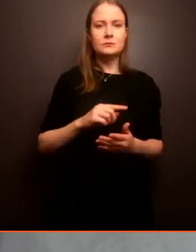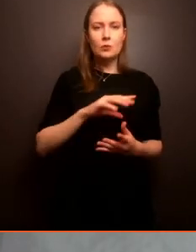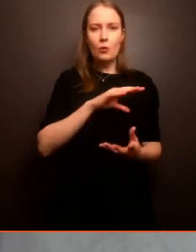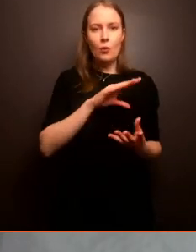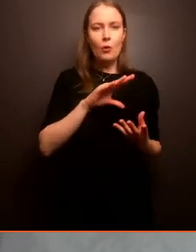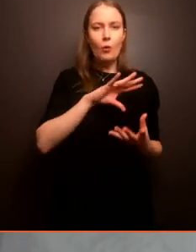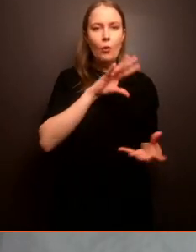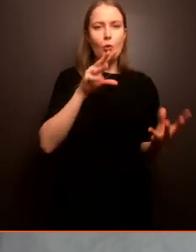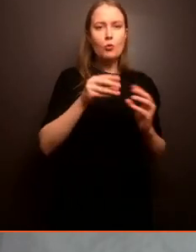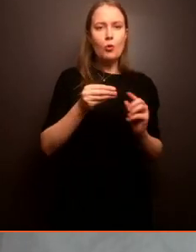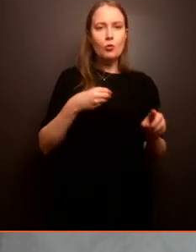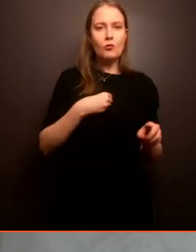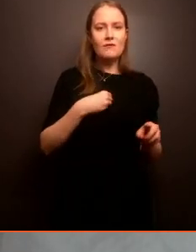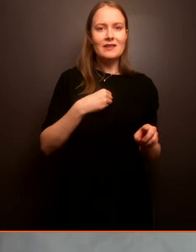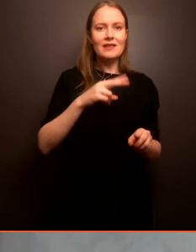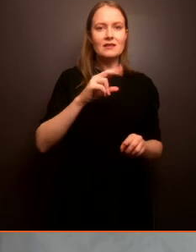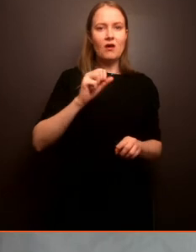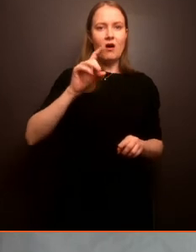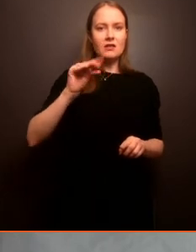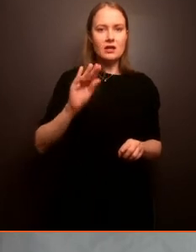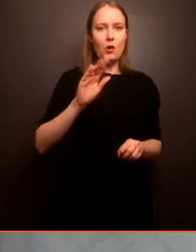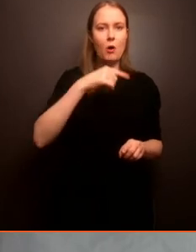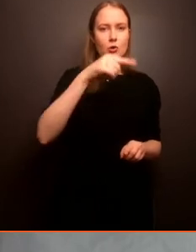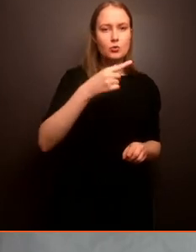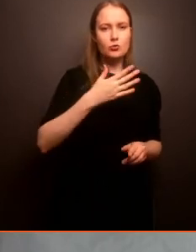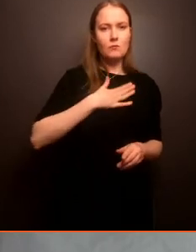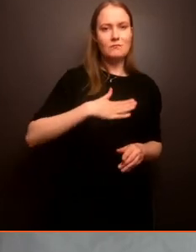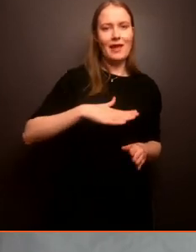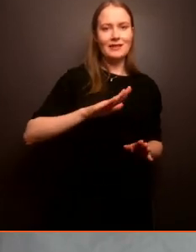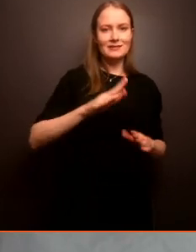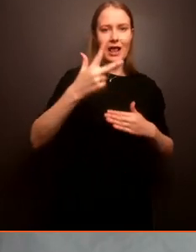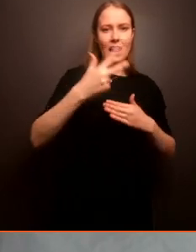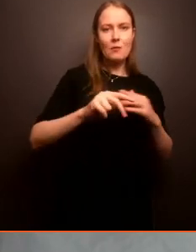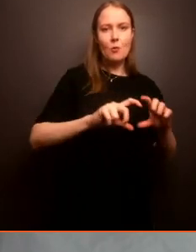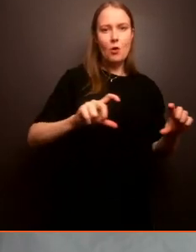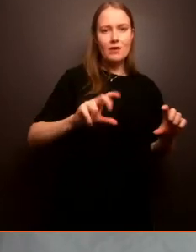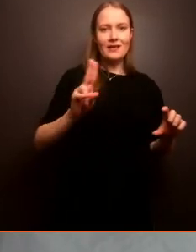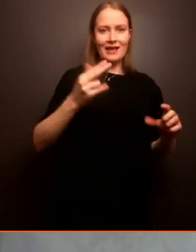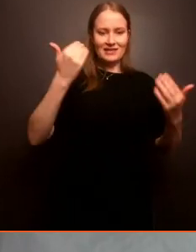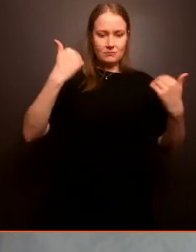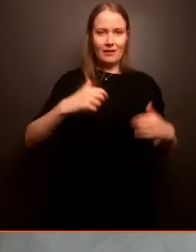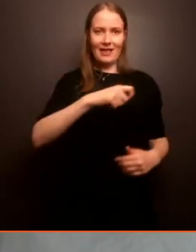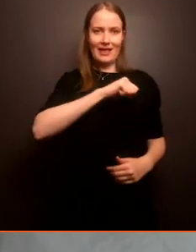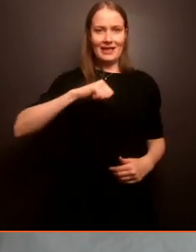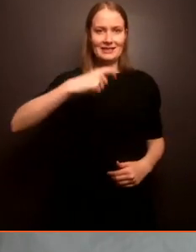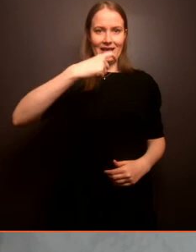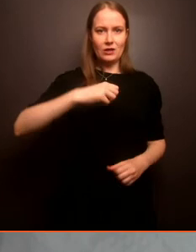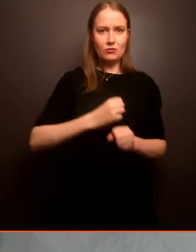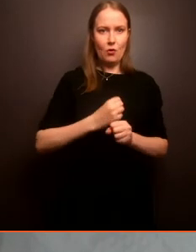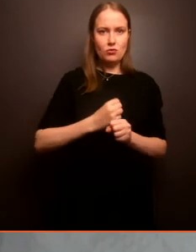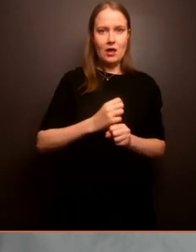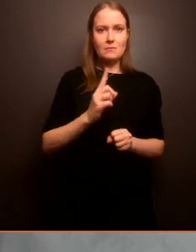jutus tegelikult meeldiski hästi just tema lõpu selline lõik, et kes meie ise töötajana oleme, mis me ise saame tööandjale